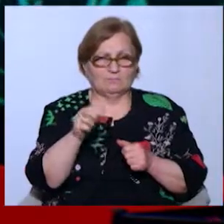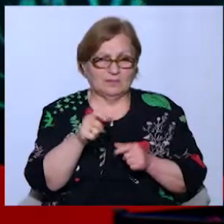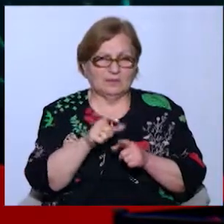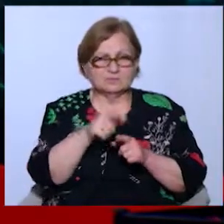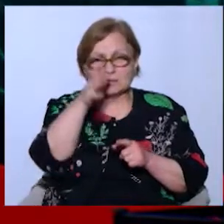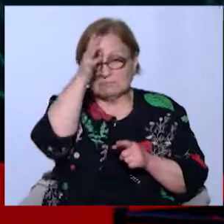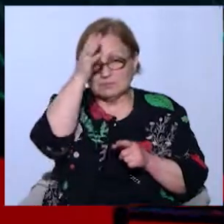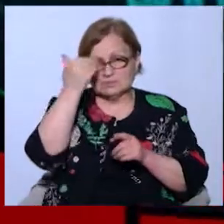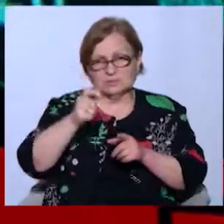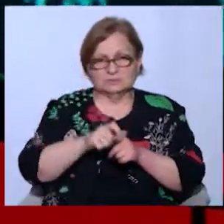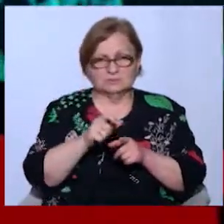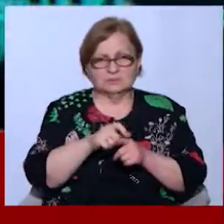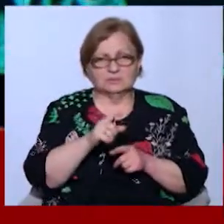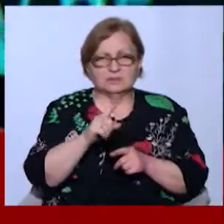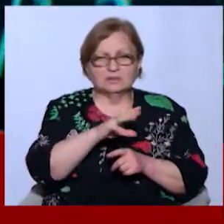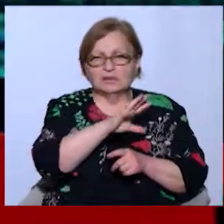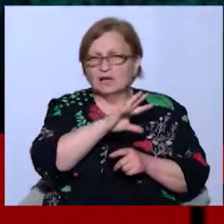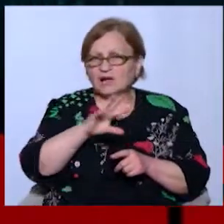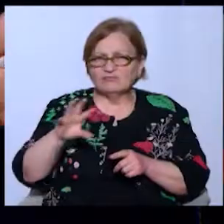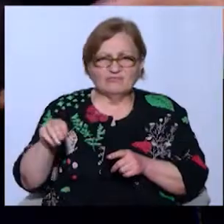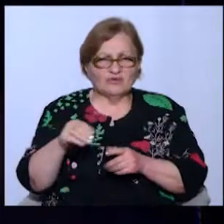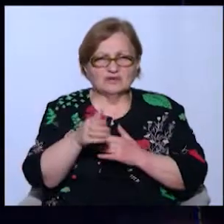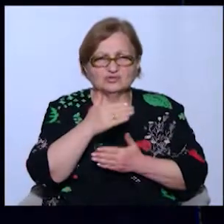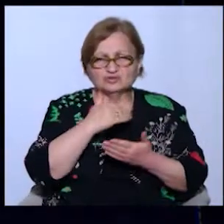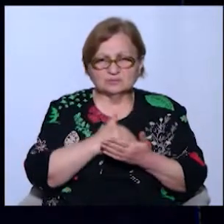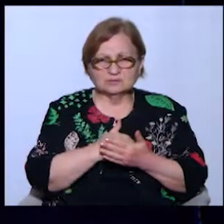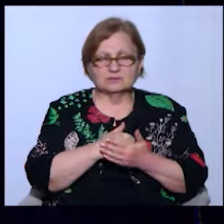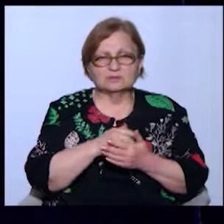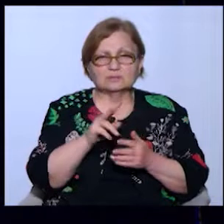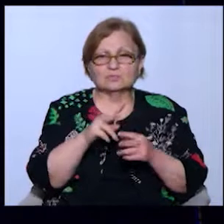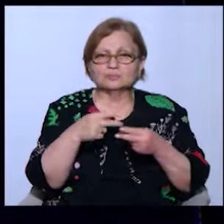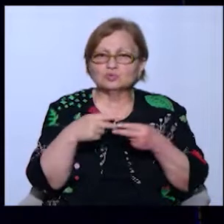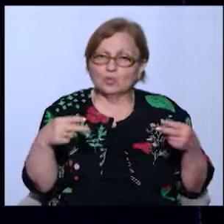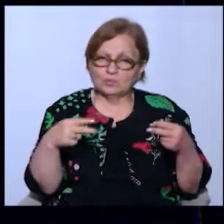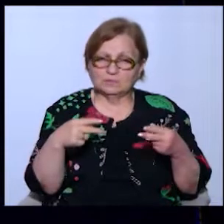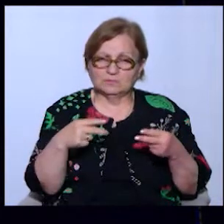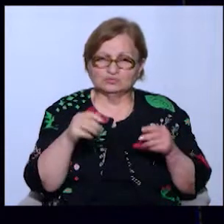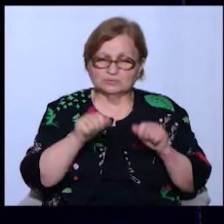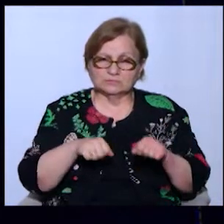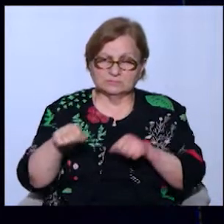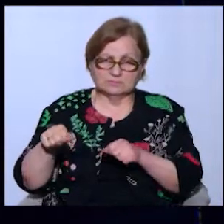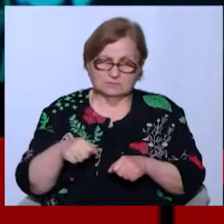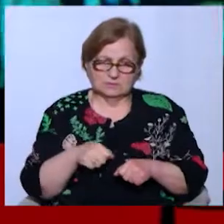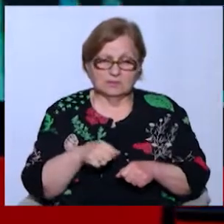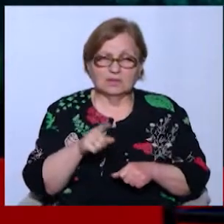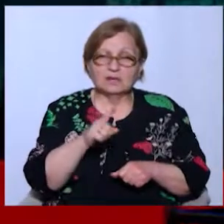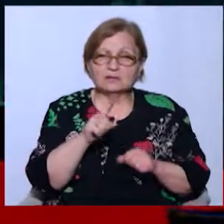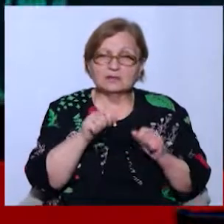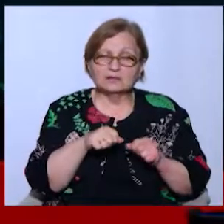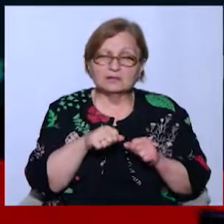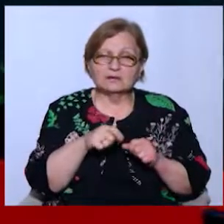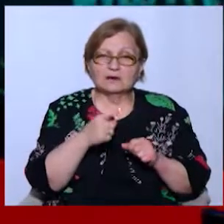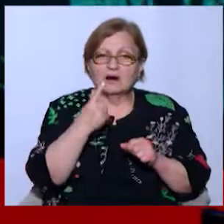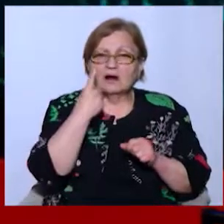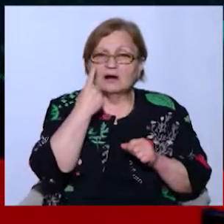ძალიან მნიშვნელოვანია, რომ ყველა აი ეს შედეგი და ხდომილობა იყოს ტოლშესაძლებელი. ტოლშესაძლებელი ნიშნავს, რომ ზუსტად